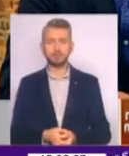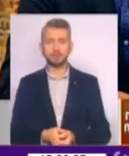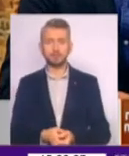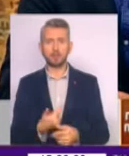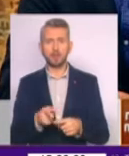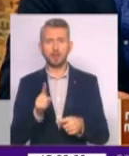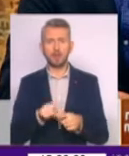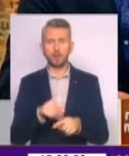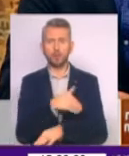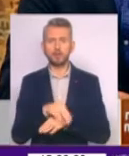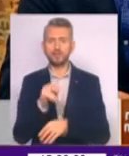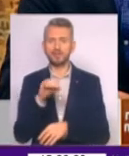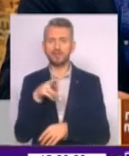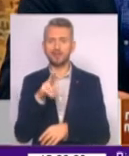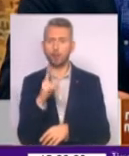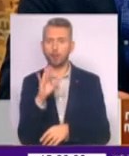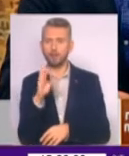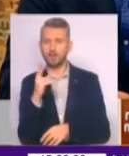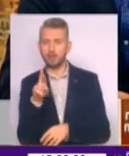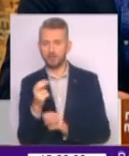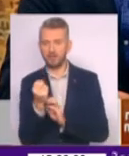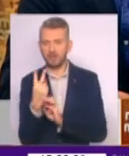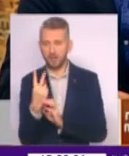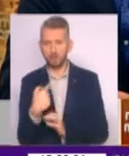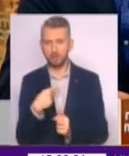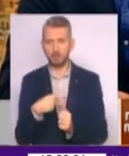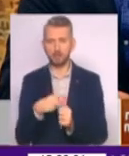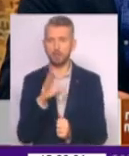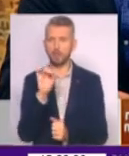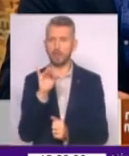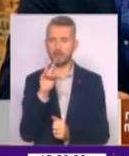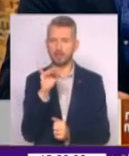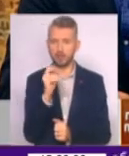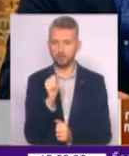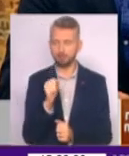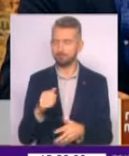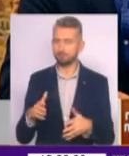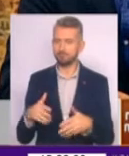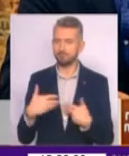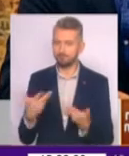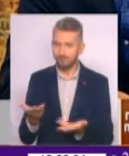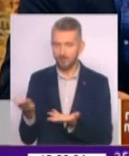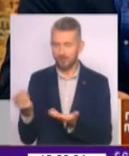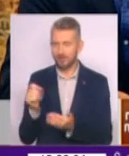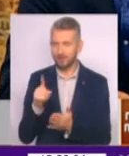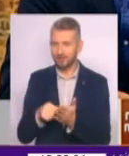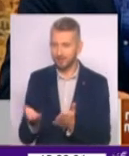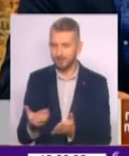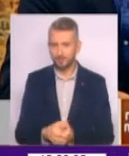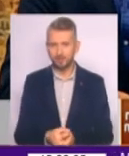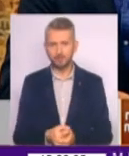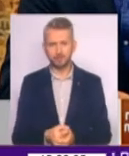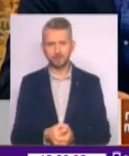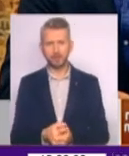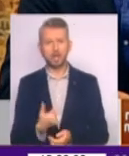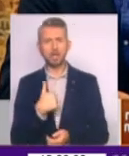Це Чистяковська, 12. Так. Зовут мене Вероніка. Пані Вероніко, прошу, ваше запитання.